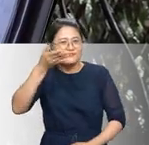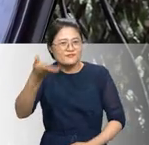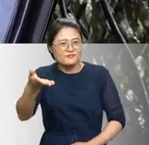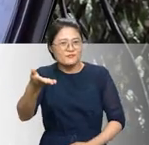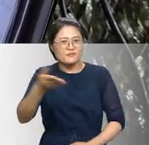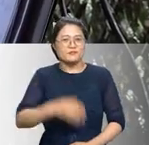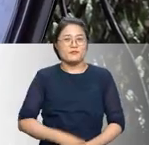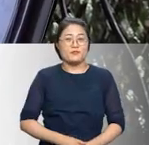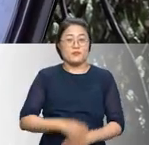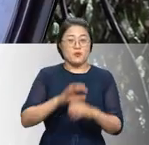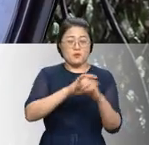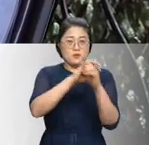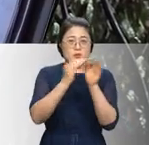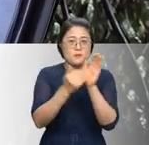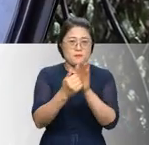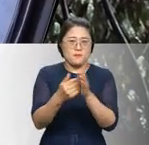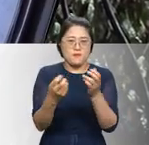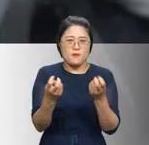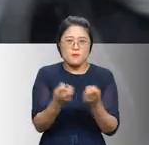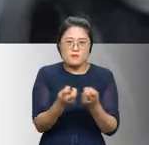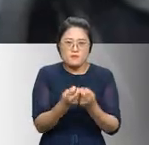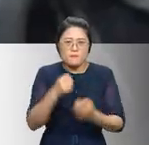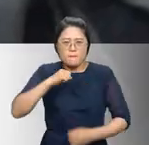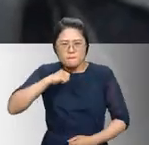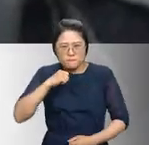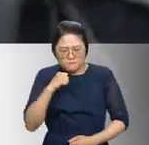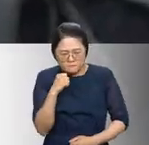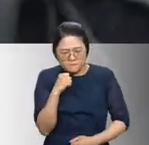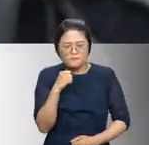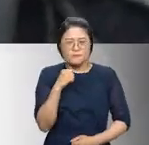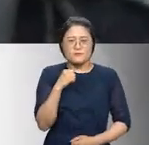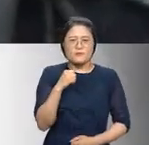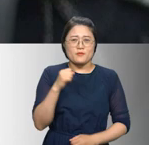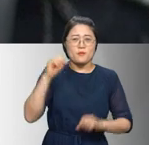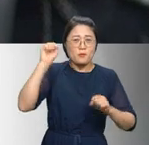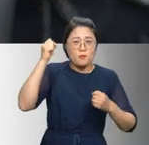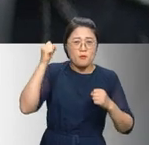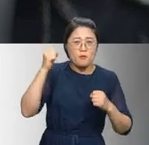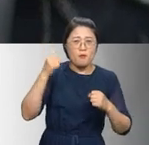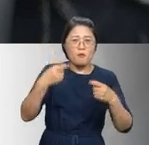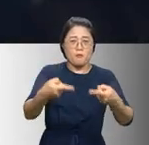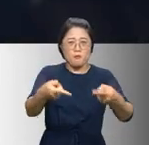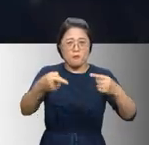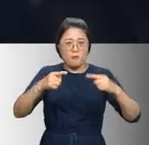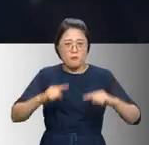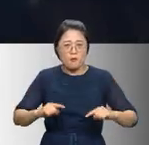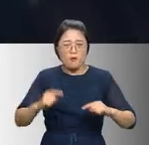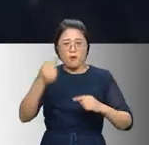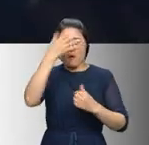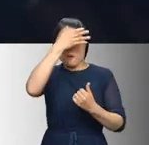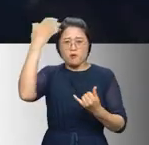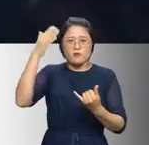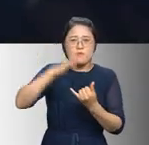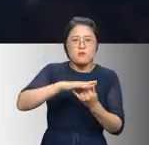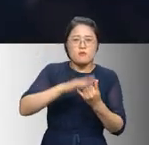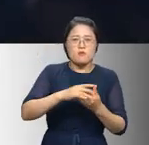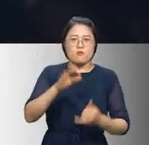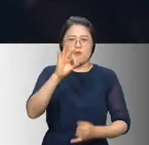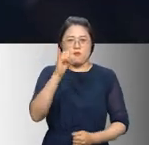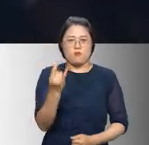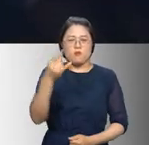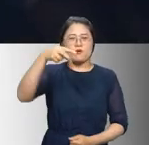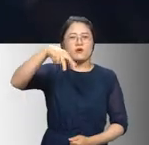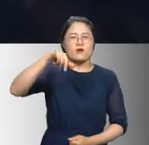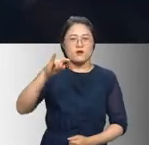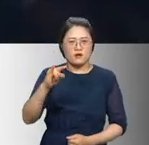밝혔는데요. 코로나19 방역수칙을 준수하며 진행된 이날 공연에는 찬조 출연한 의왕시 꿈놀이 청소년